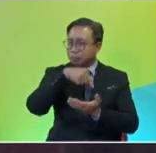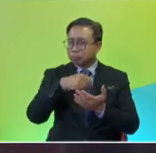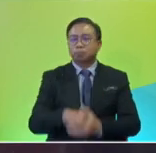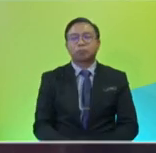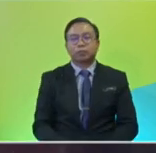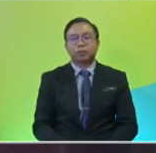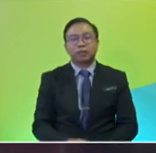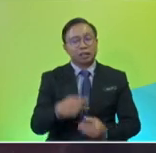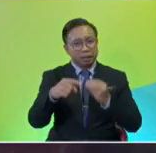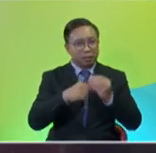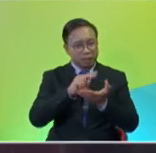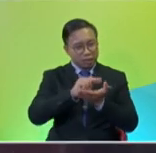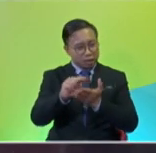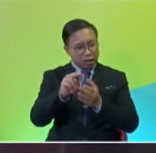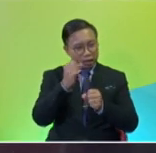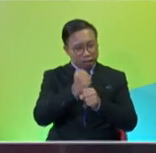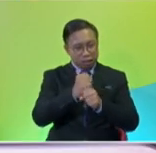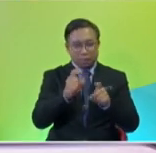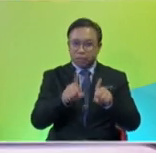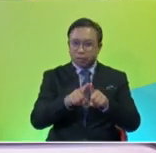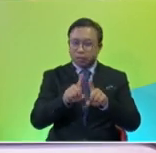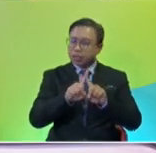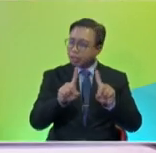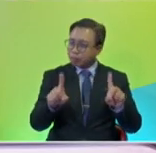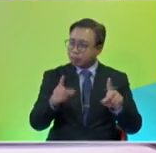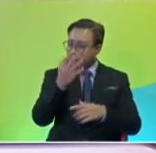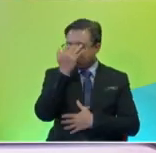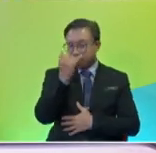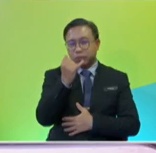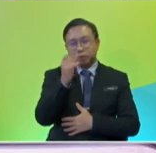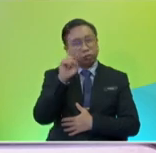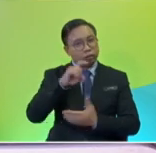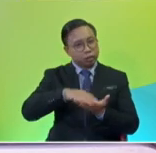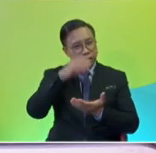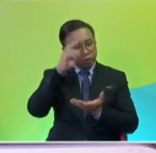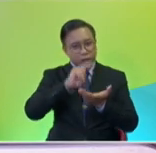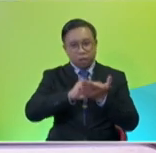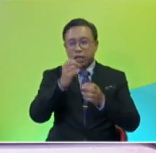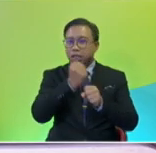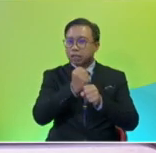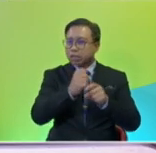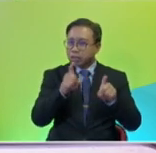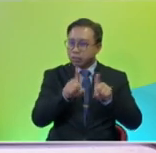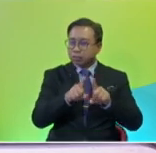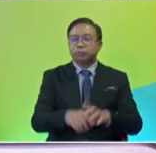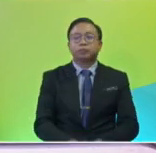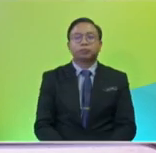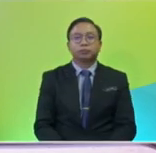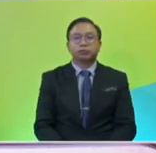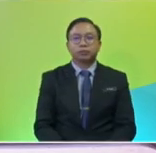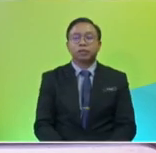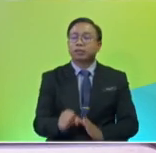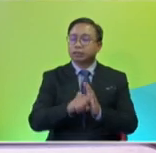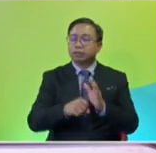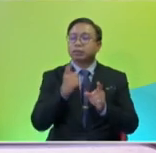belajar tentang nilai kerjasama. Tetapi kenapa kita perlu belajar nilai kerjasama dalam keluarga?